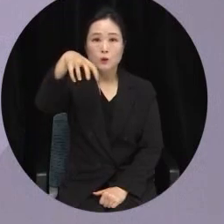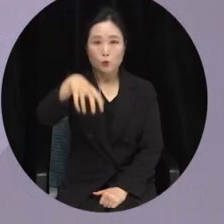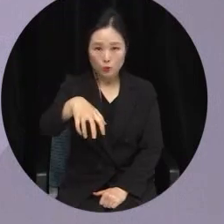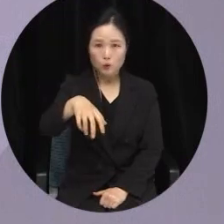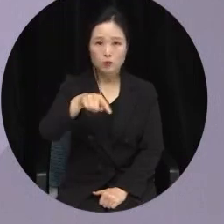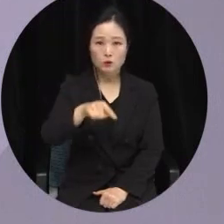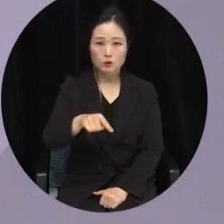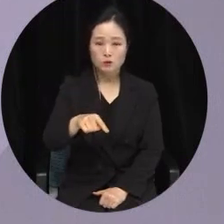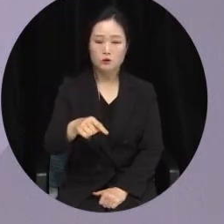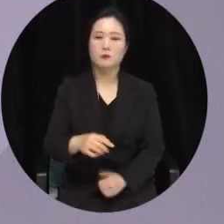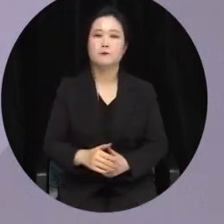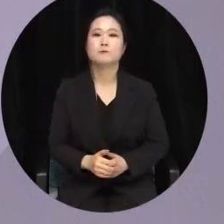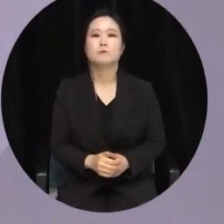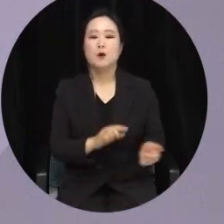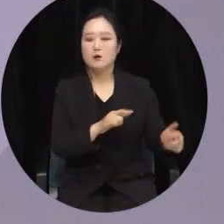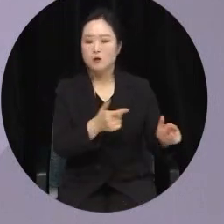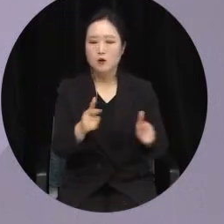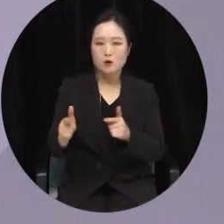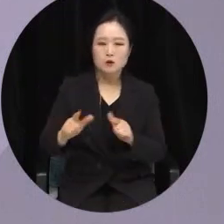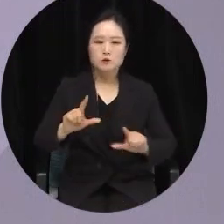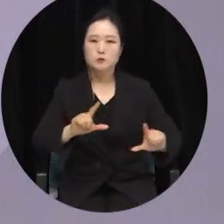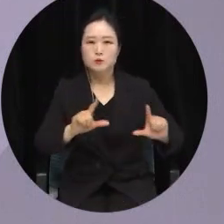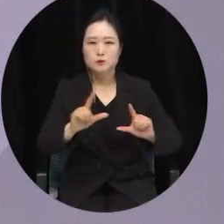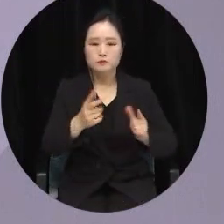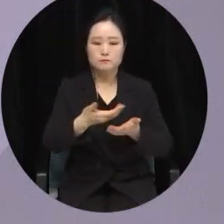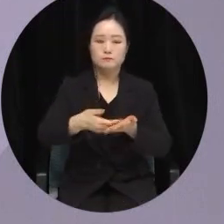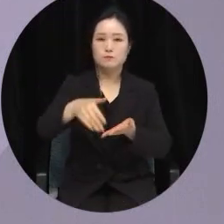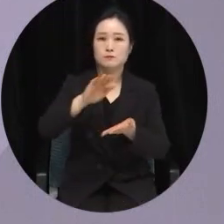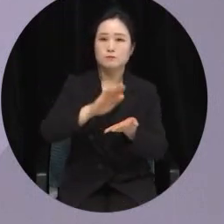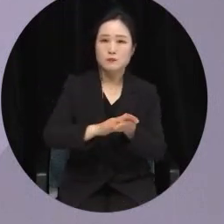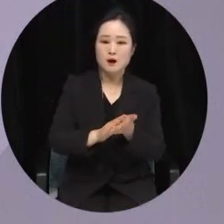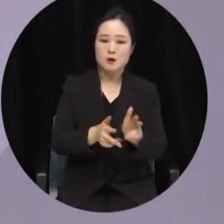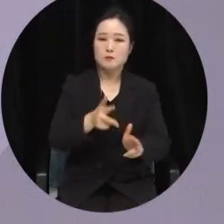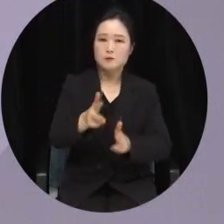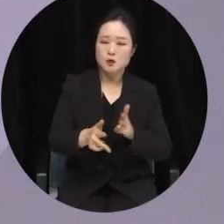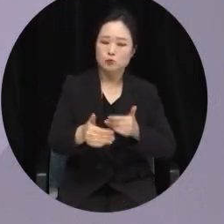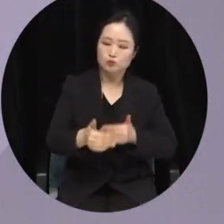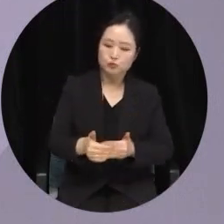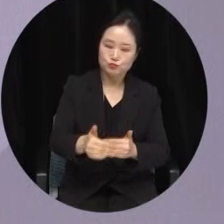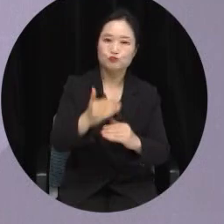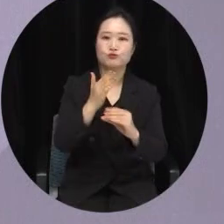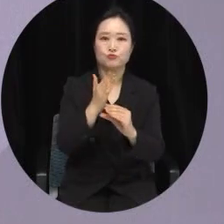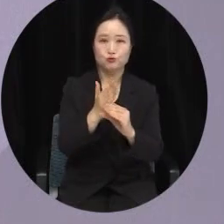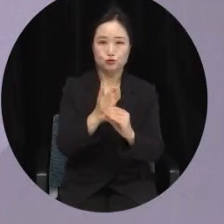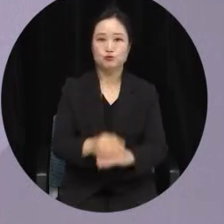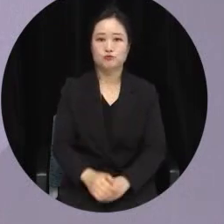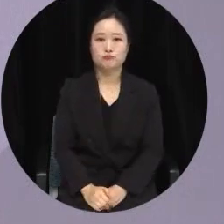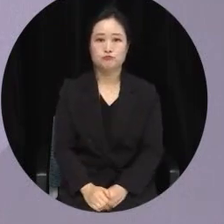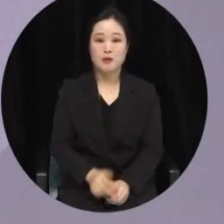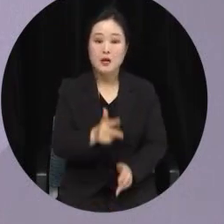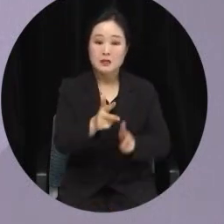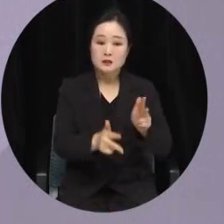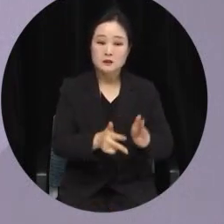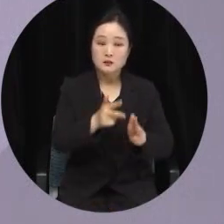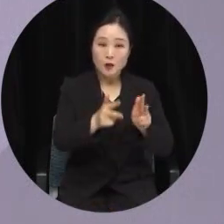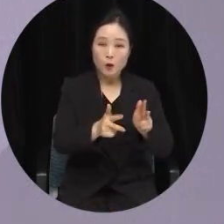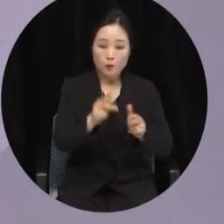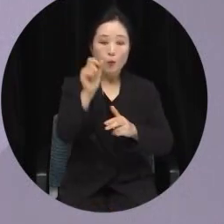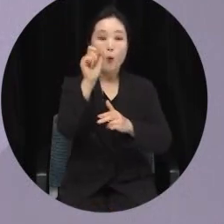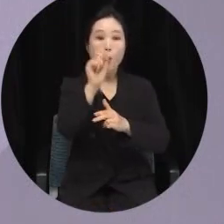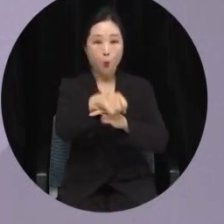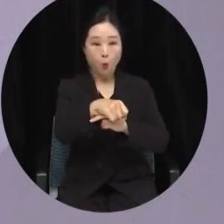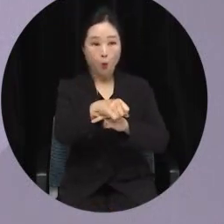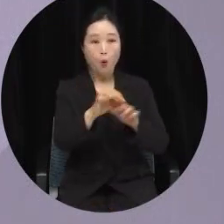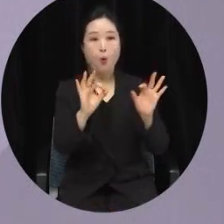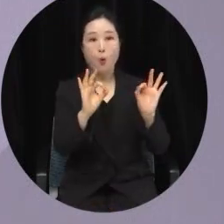순속통합재개발, 다양한 형태의 재개발 그 사업들이 추진되고 있습니다. 사업 승인은 별 차질 없이 잘